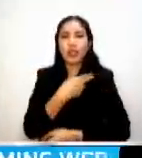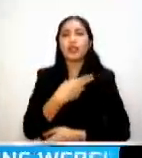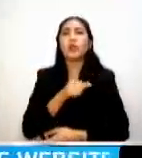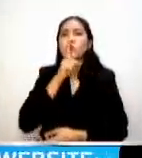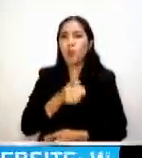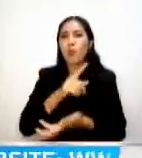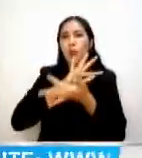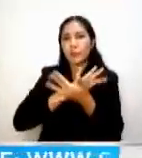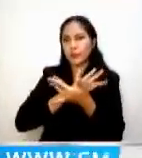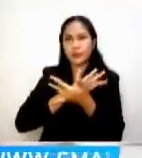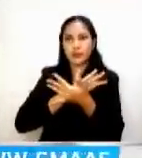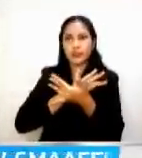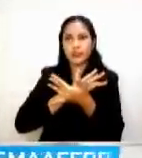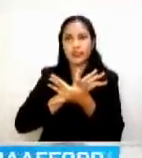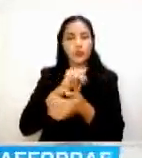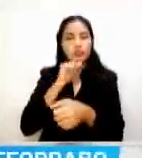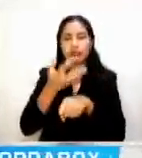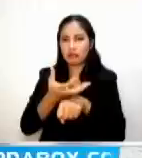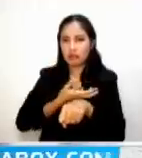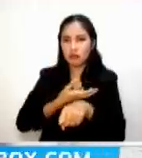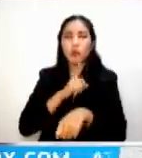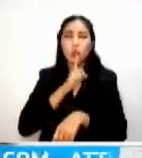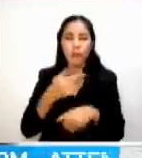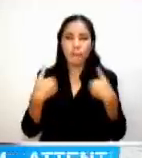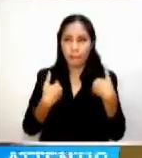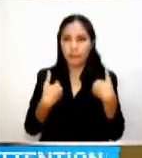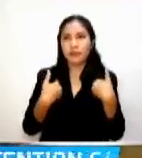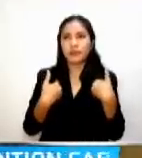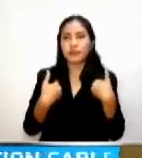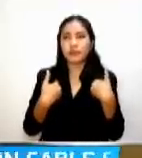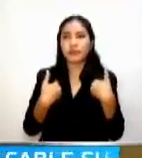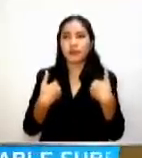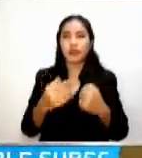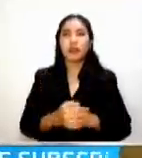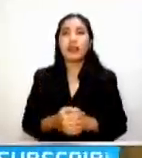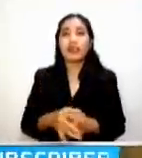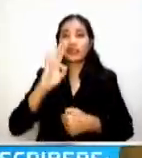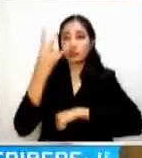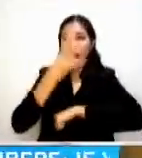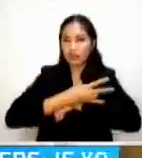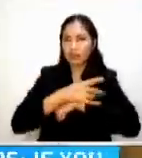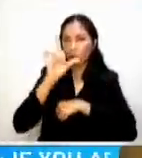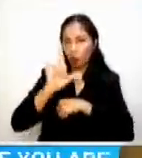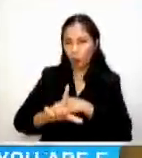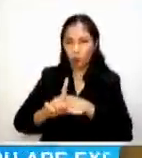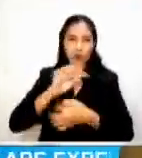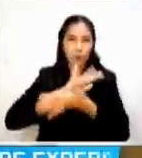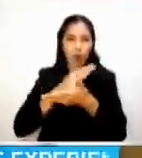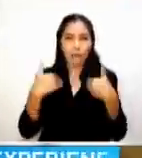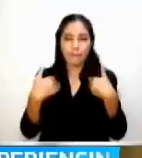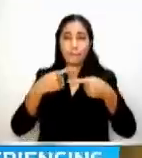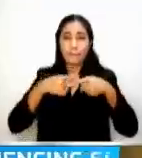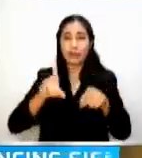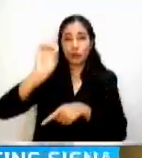Isa siyang plague. Ang mga bagong kaso, pinakamababa sa loob ng 7 araw. Pero sabi ng DOH, mas kaunti kasi ang samples na nakuha